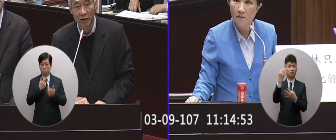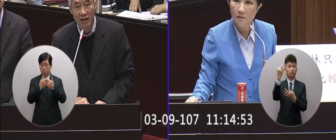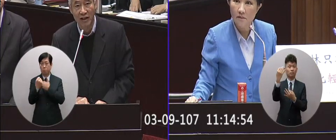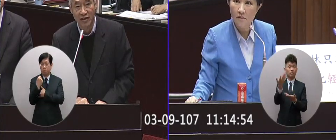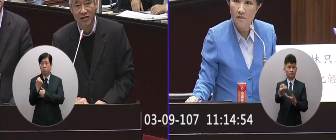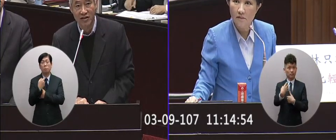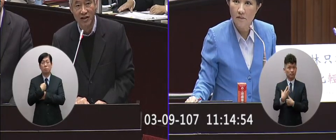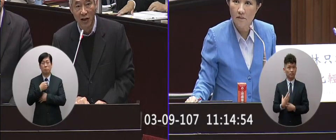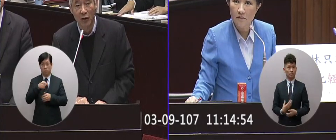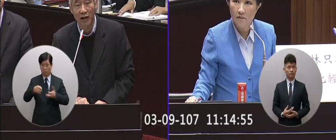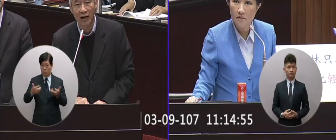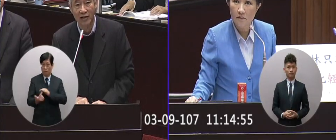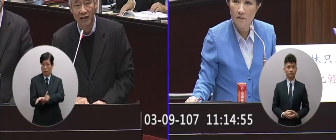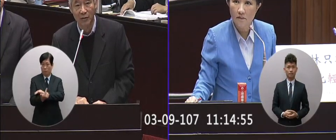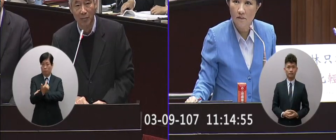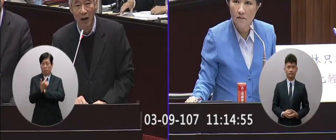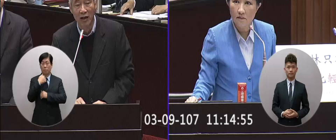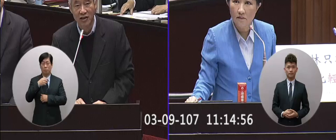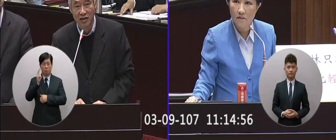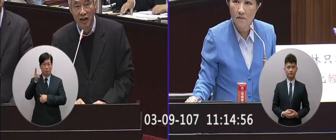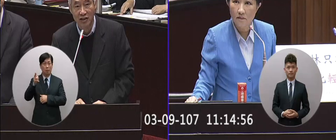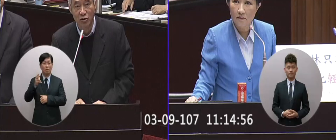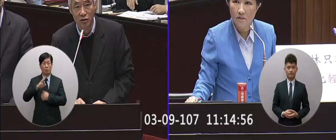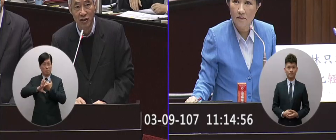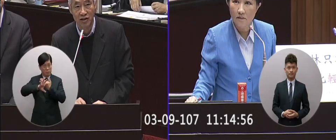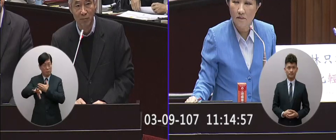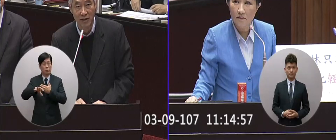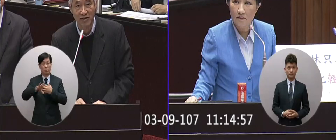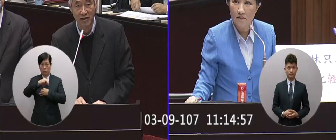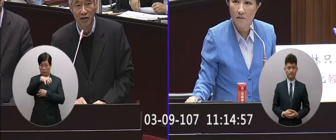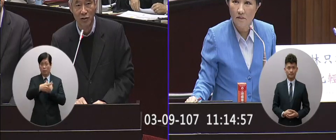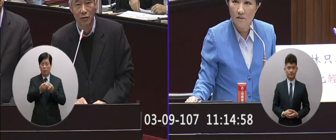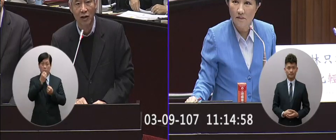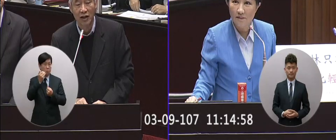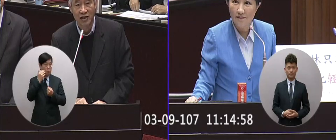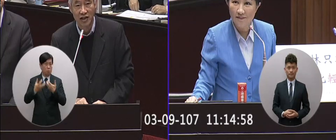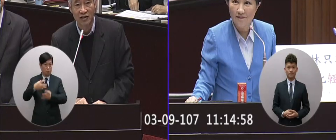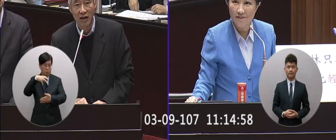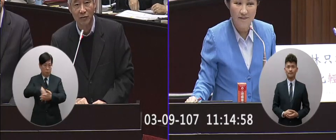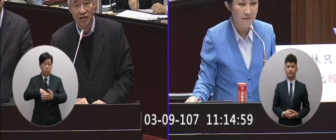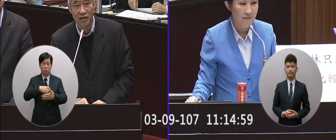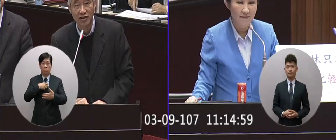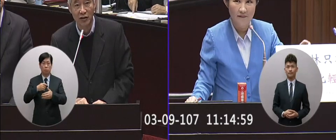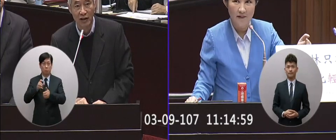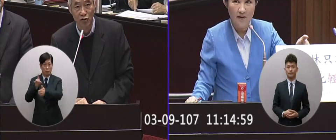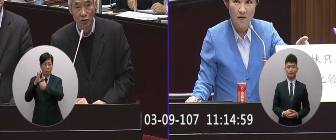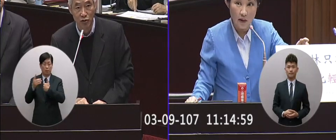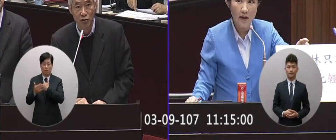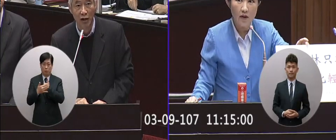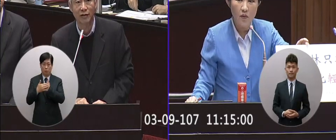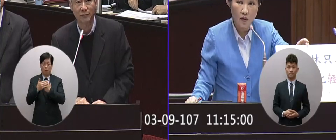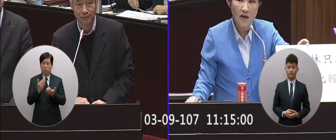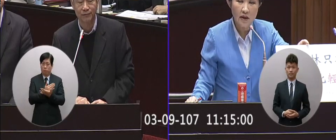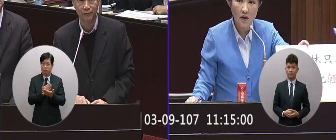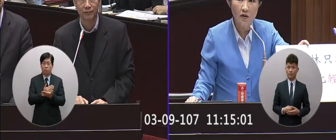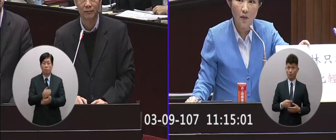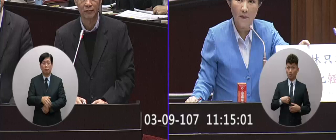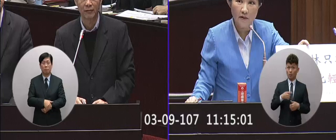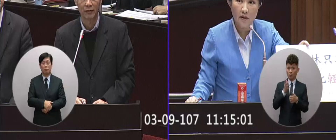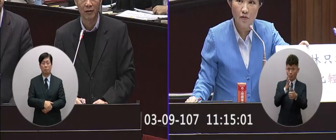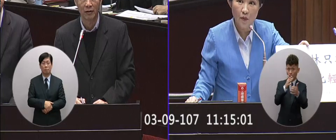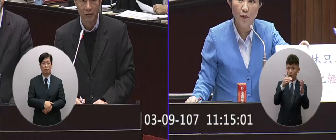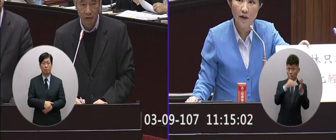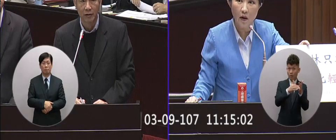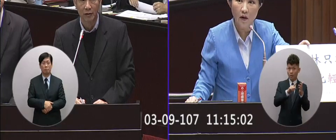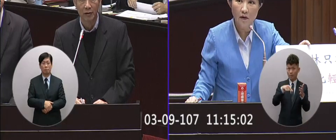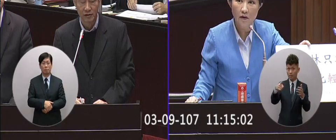那么现在我们来让这件事情赶快来让他们把其他地区的一些美食也能够 借着他们的行销来做宣 传。所以我的问政以后，你会